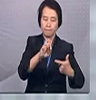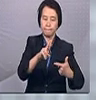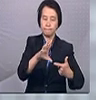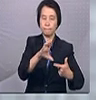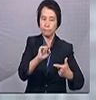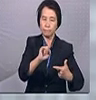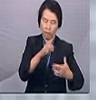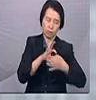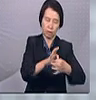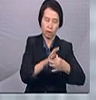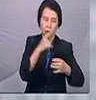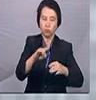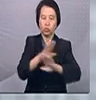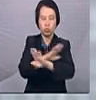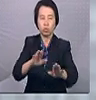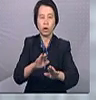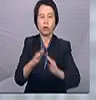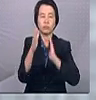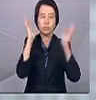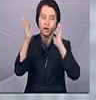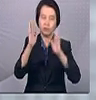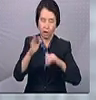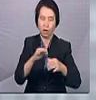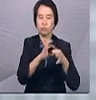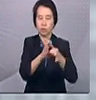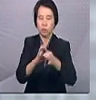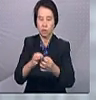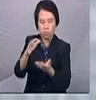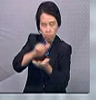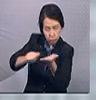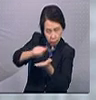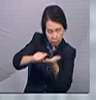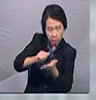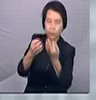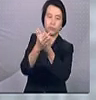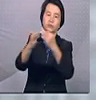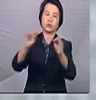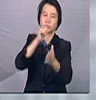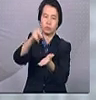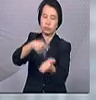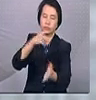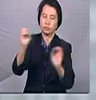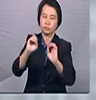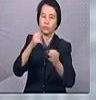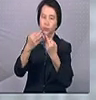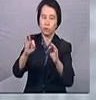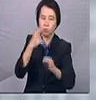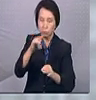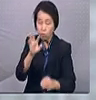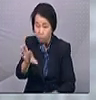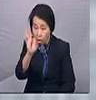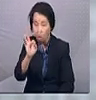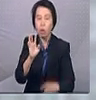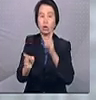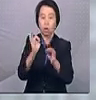mereka yang bukan warga negara. Jadi saringan kita percuma, dan apa yang penting ialah untuk mengesan kalau mereka ada